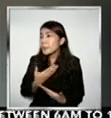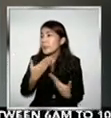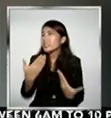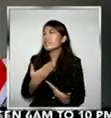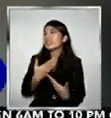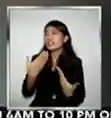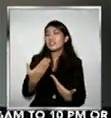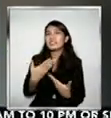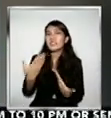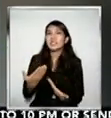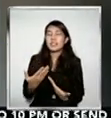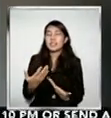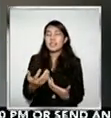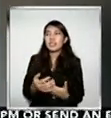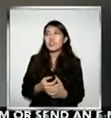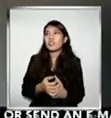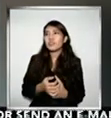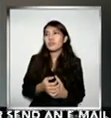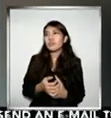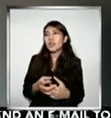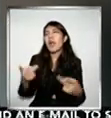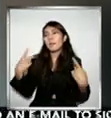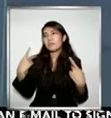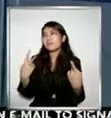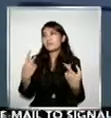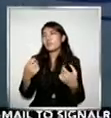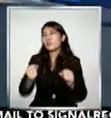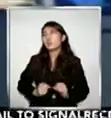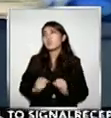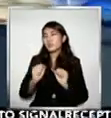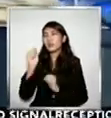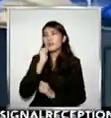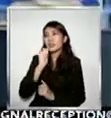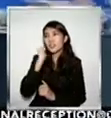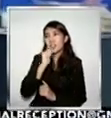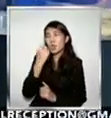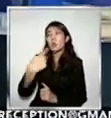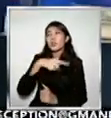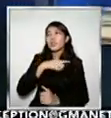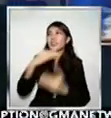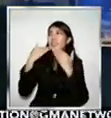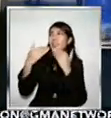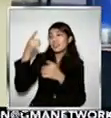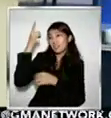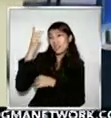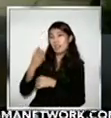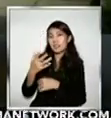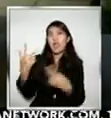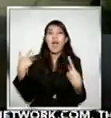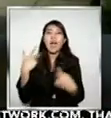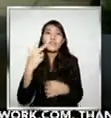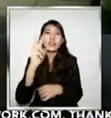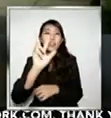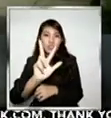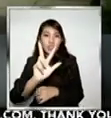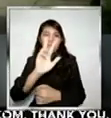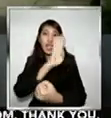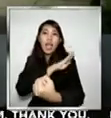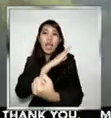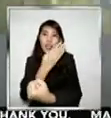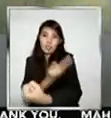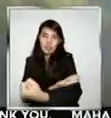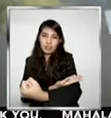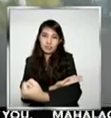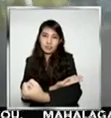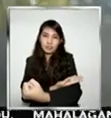paano, naitatawid namin yung pang-araw-araw na, which is nagpapasalamat kami kay God. 3 na ang anak ni Spencer. Kahit